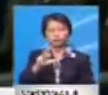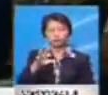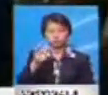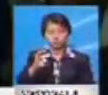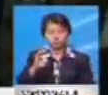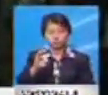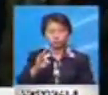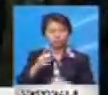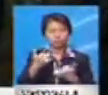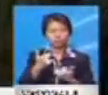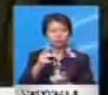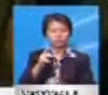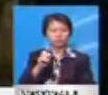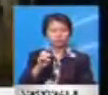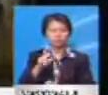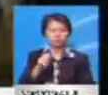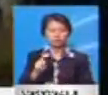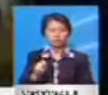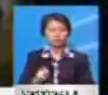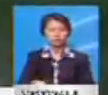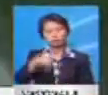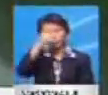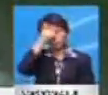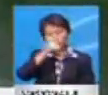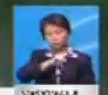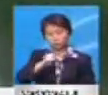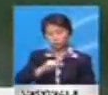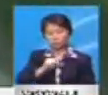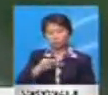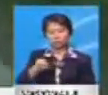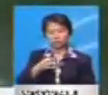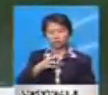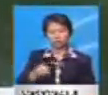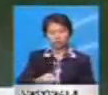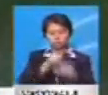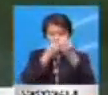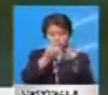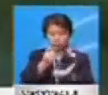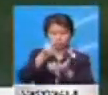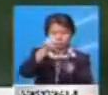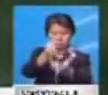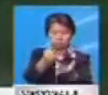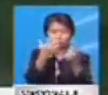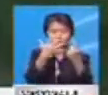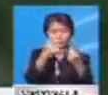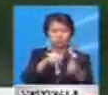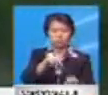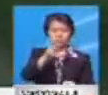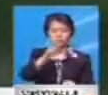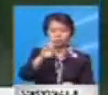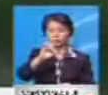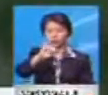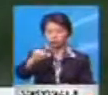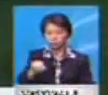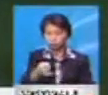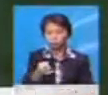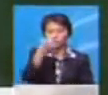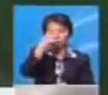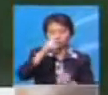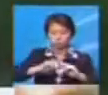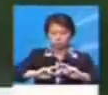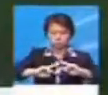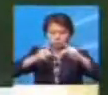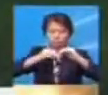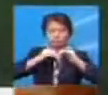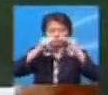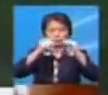Krian, Kilat Briak. Datuk Seri Dato' Ahmad Zahid turut mengumumkan peruntukan RM15.38 juta bagi menaik